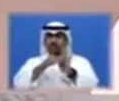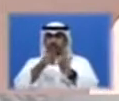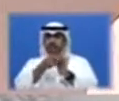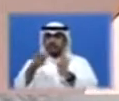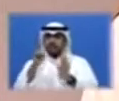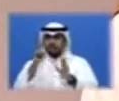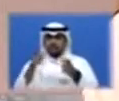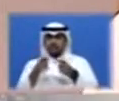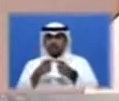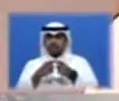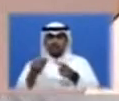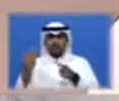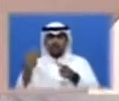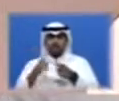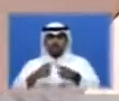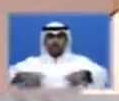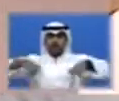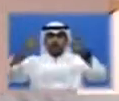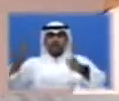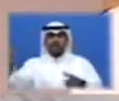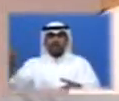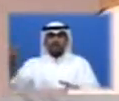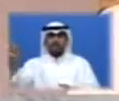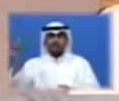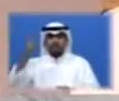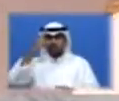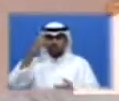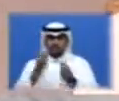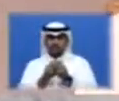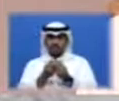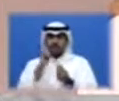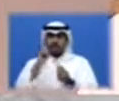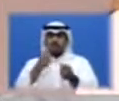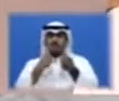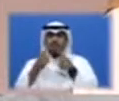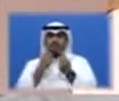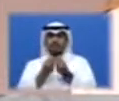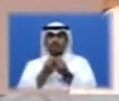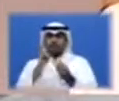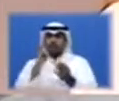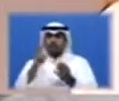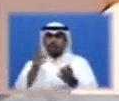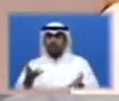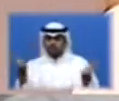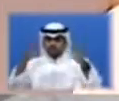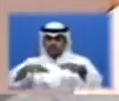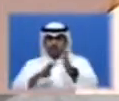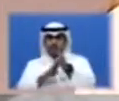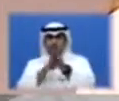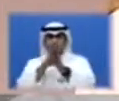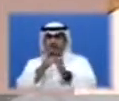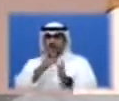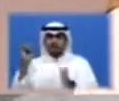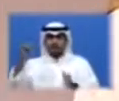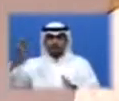الرياض في شهر 5 لمتابعة تطوير قواعد المعلومات الإسكانية، ومن